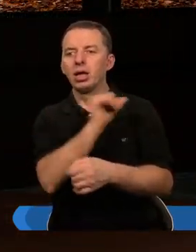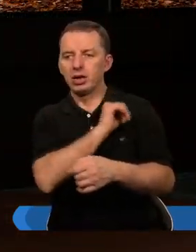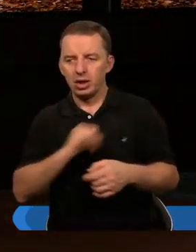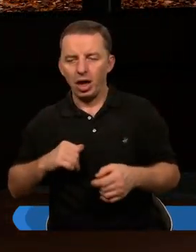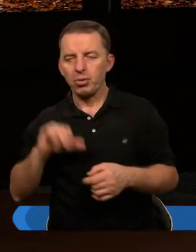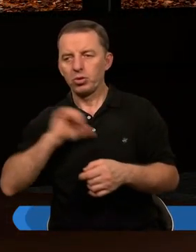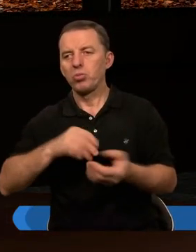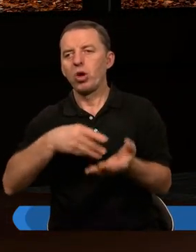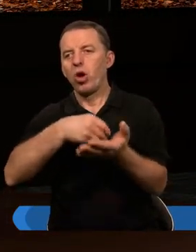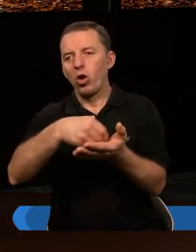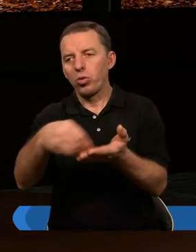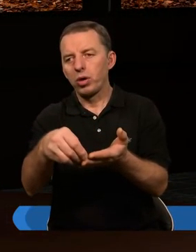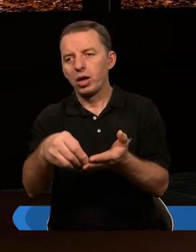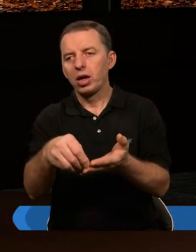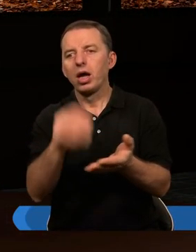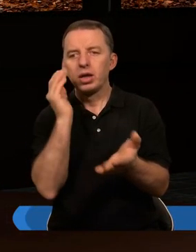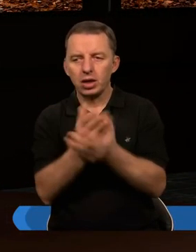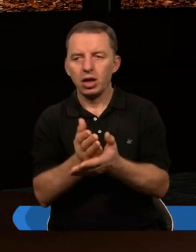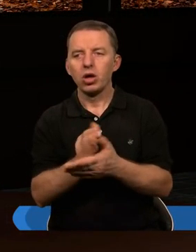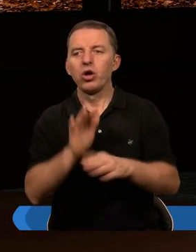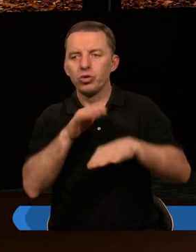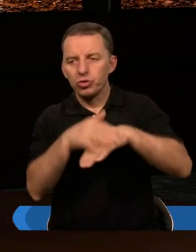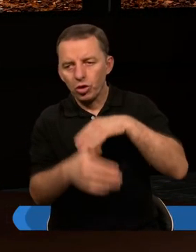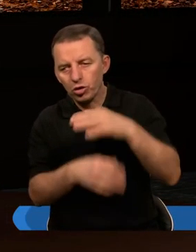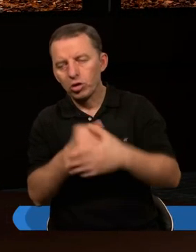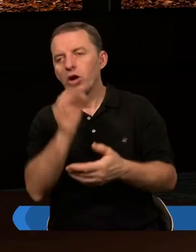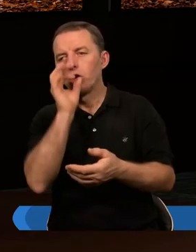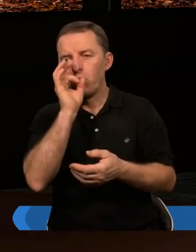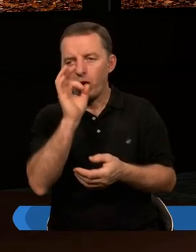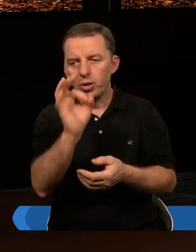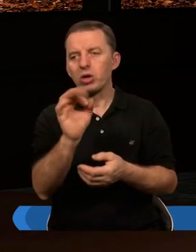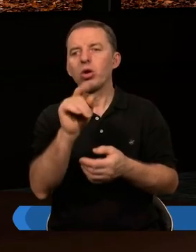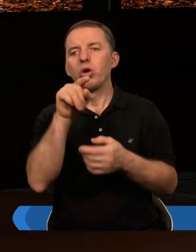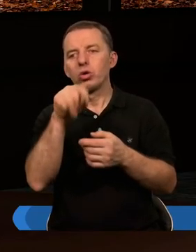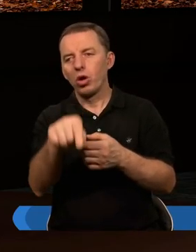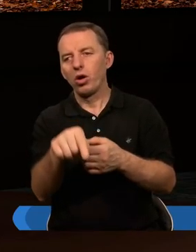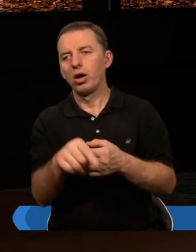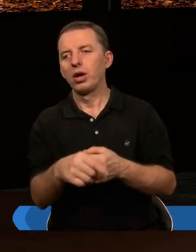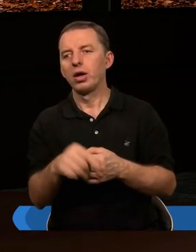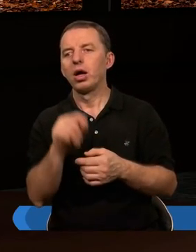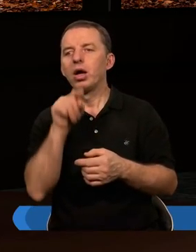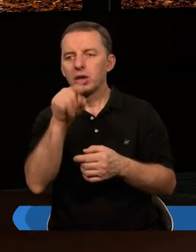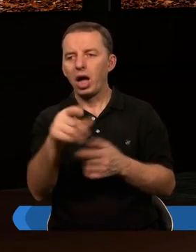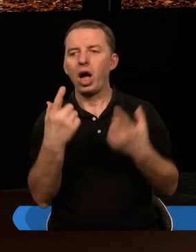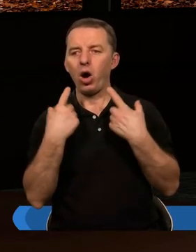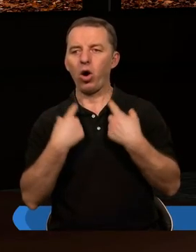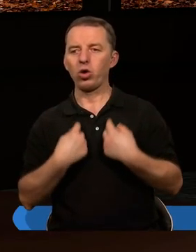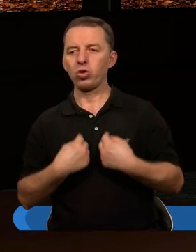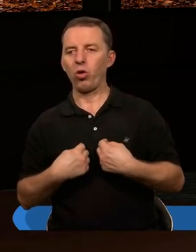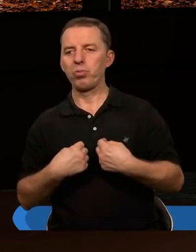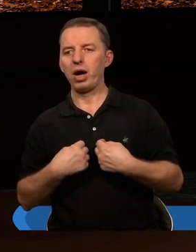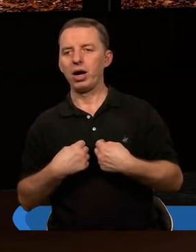samym odpłacać, co ona nam, tylko właśnie życzliwością, dobrocią, no to w którymś momencie ta osoba